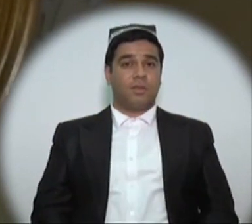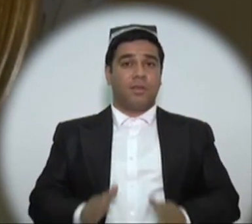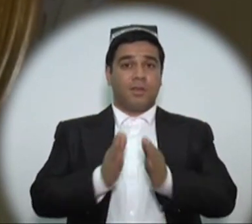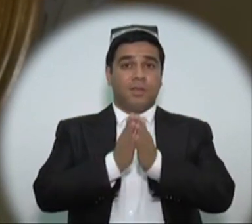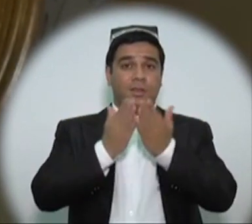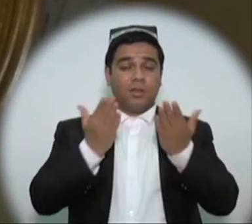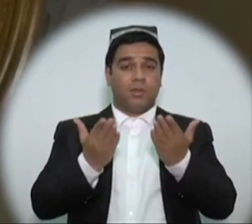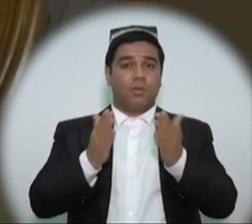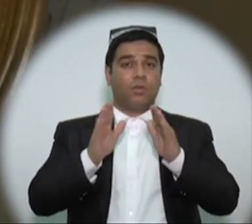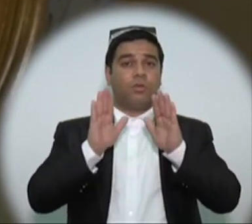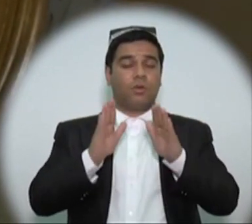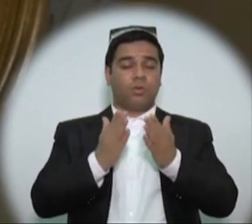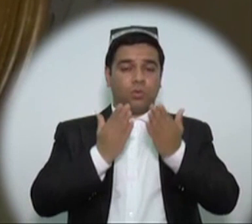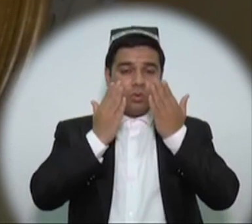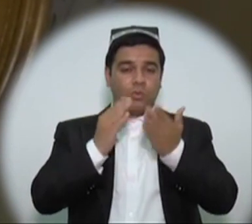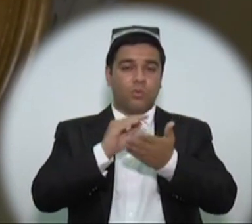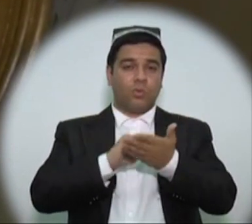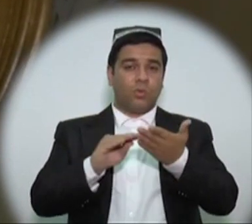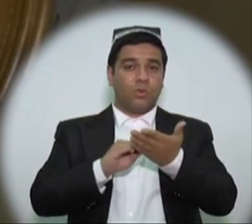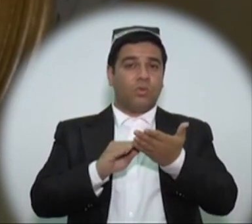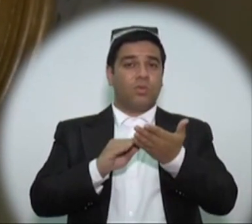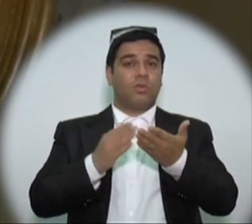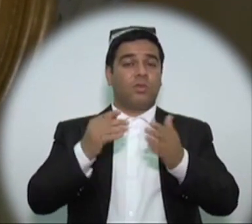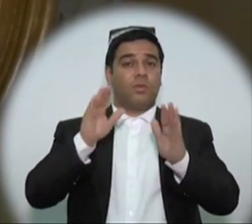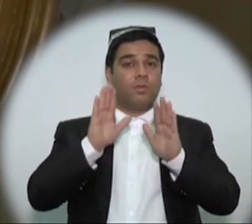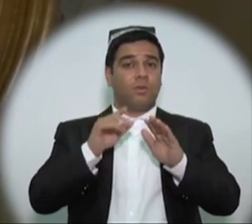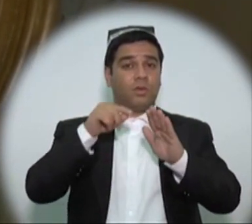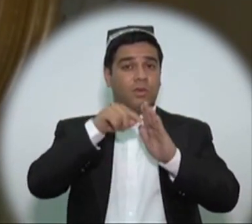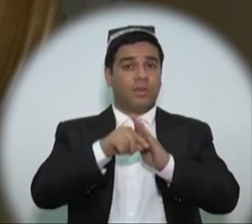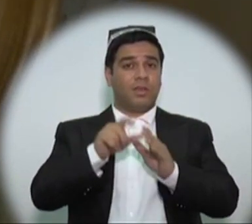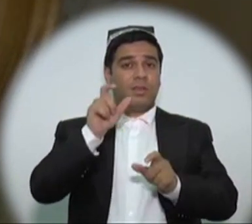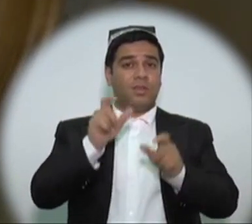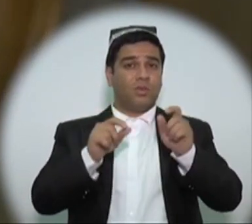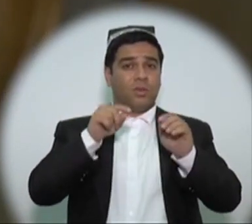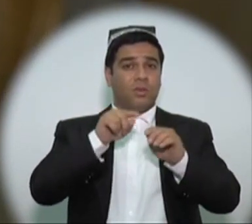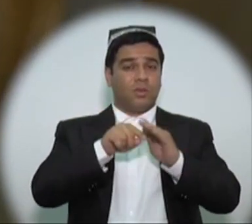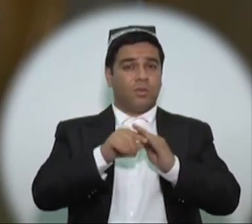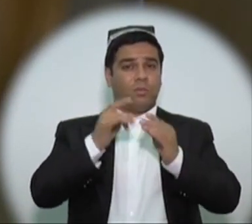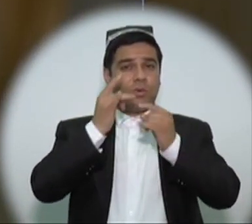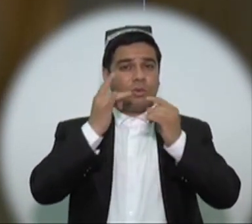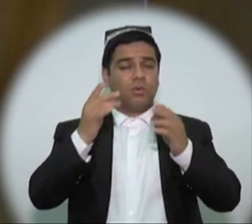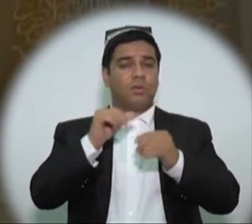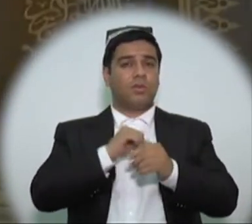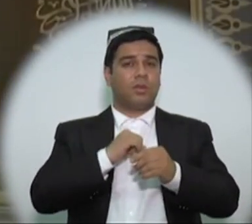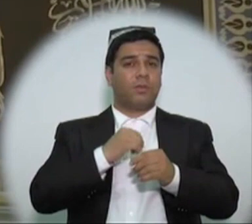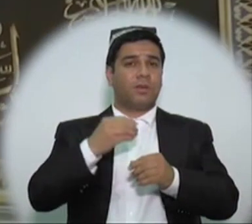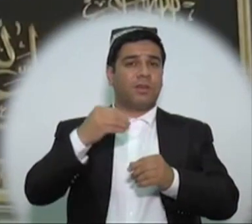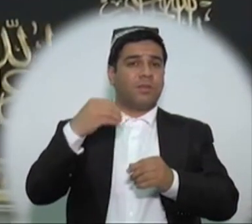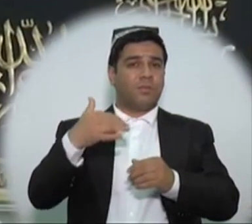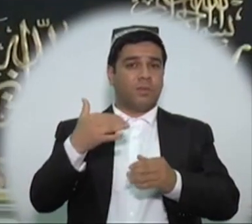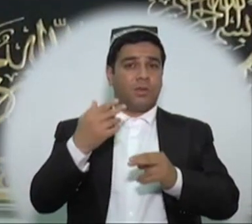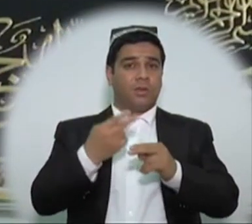Kitabını ne fakat okuş yazış, belki insani medeniyette en